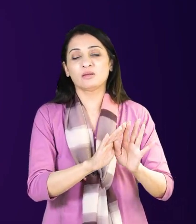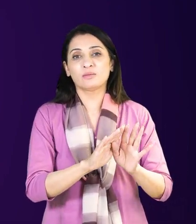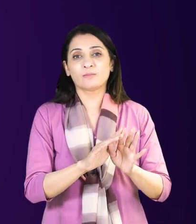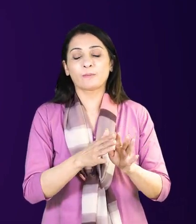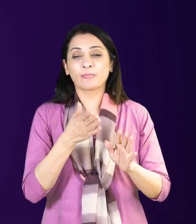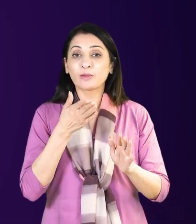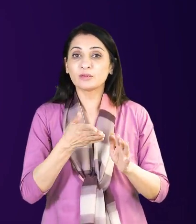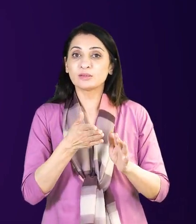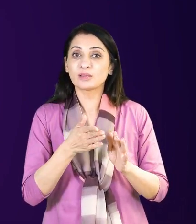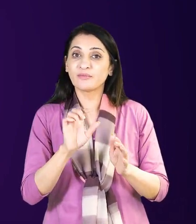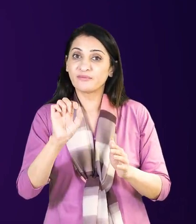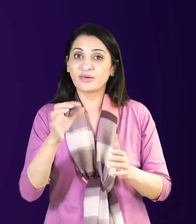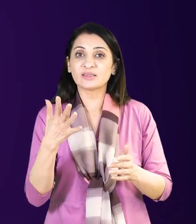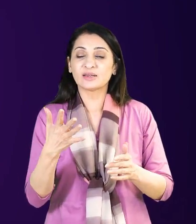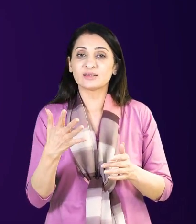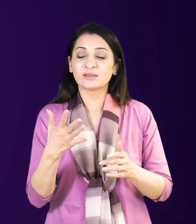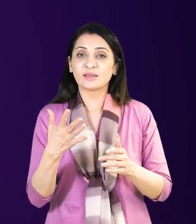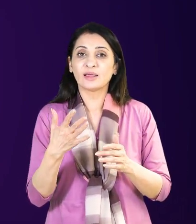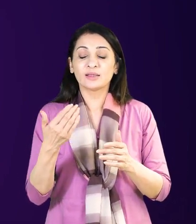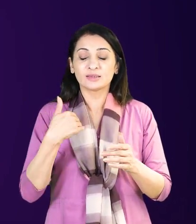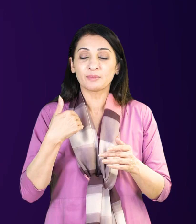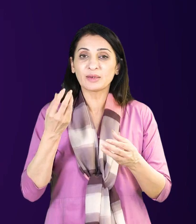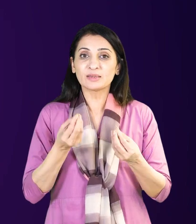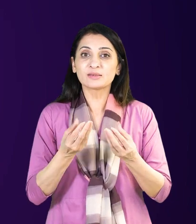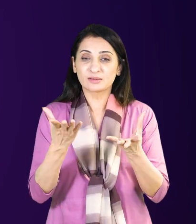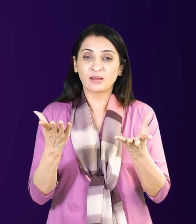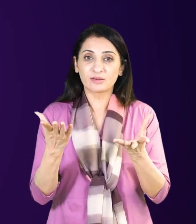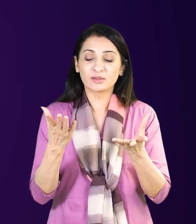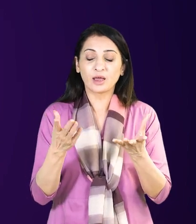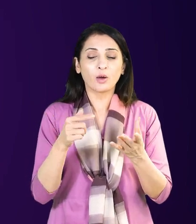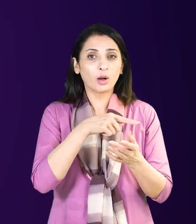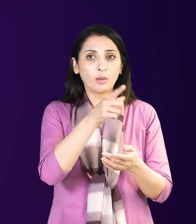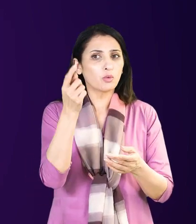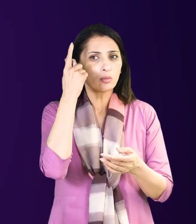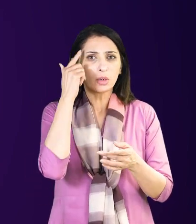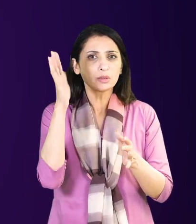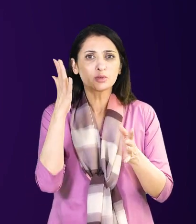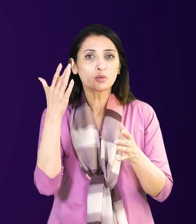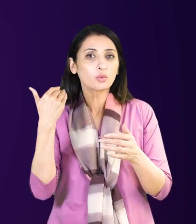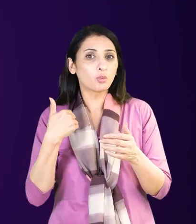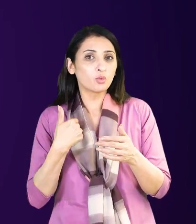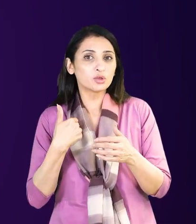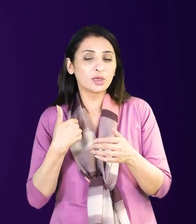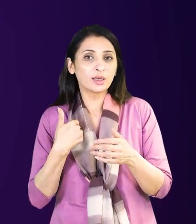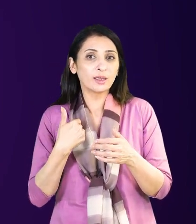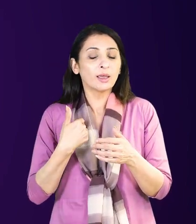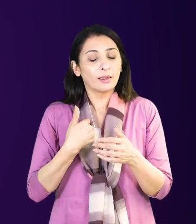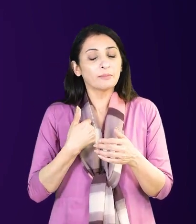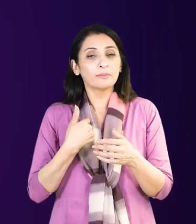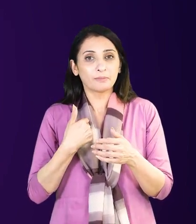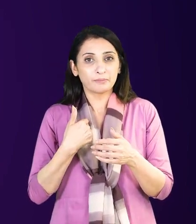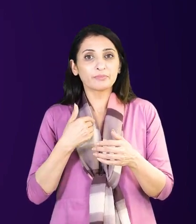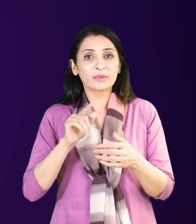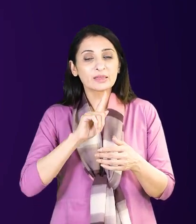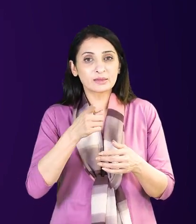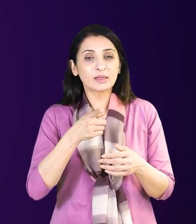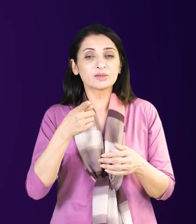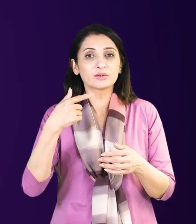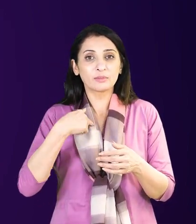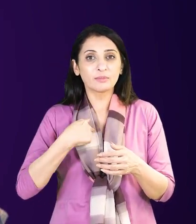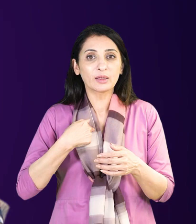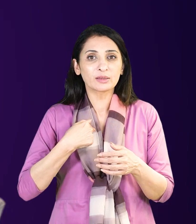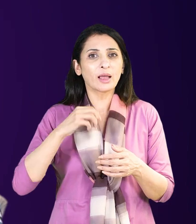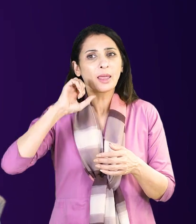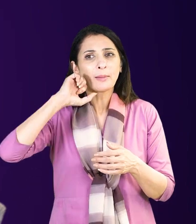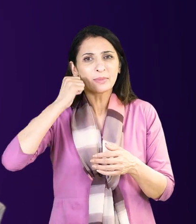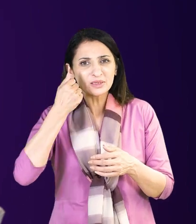था। दिस केम जब, बल्कि इनफैक्ट जब मैंने स्टार्ट किया था, एंड यू हैव नो आइडिया कि मुझे बड़ा एक ऑफ कोर्स बिकॉज